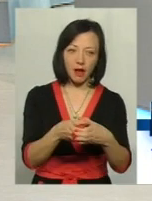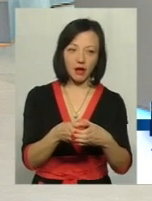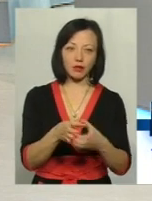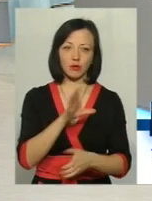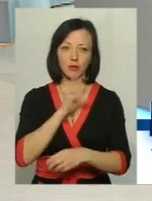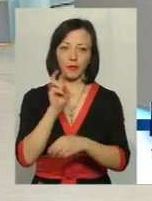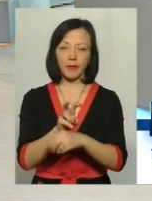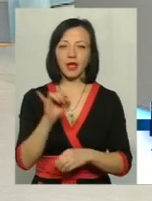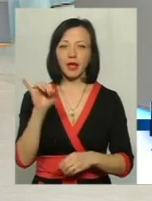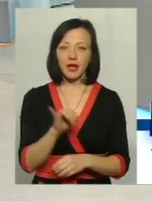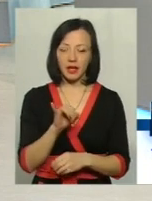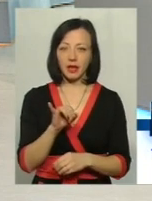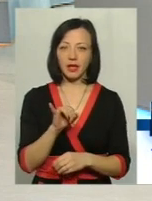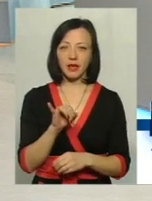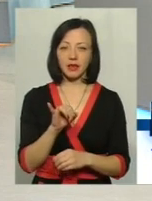ходили, і